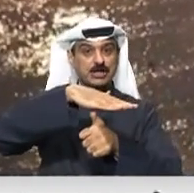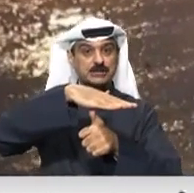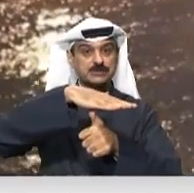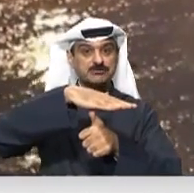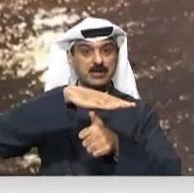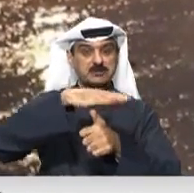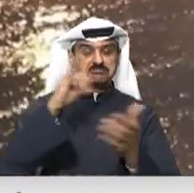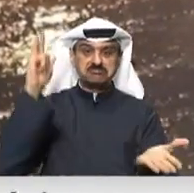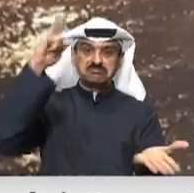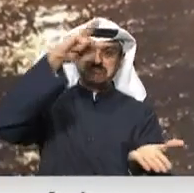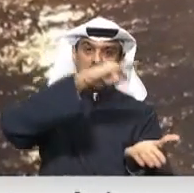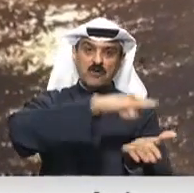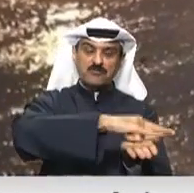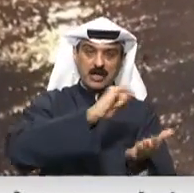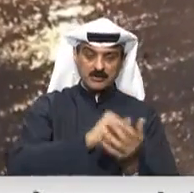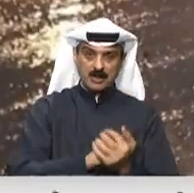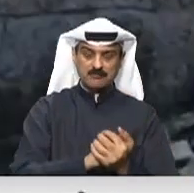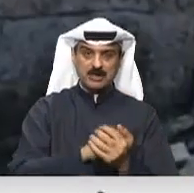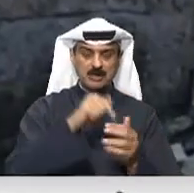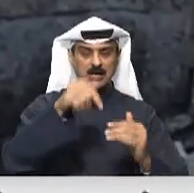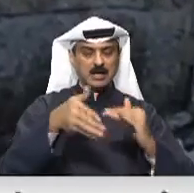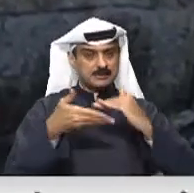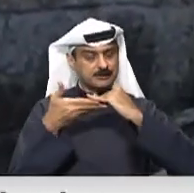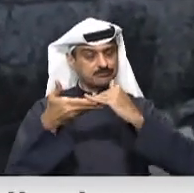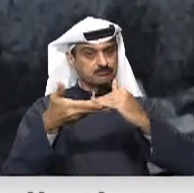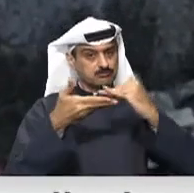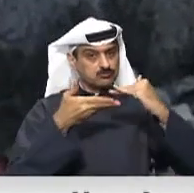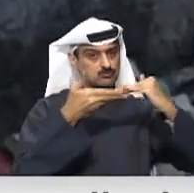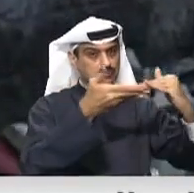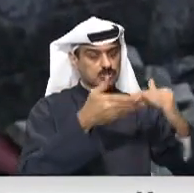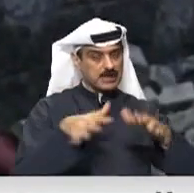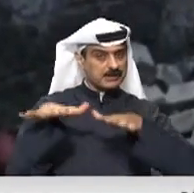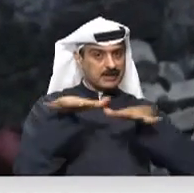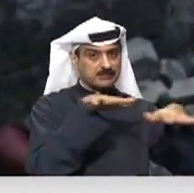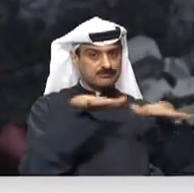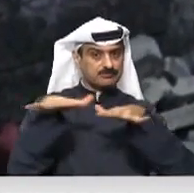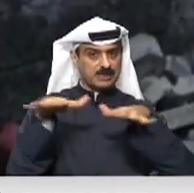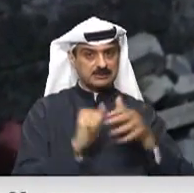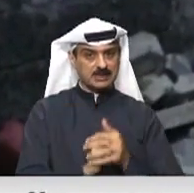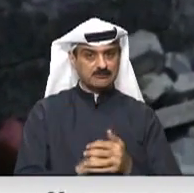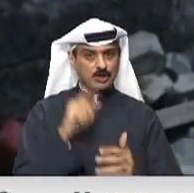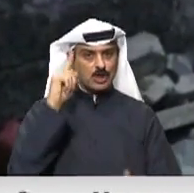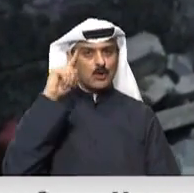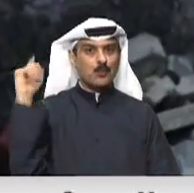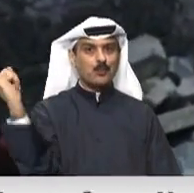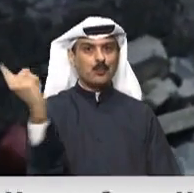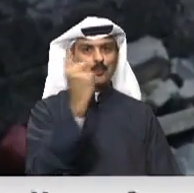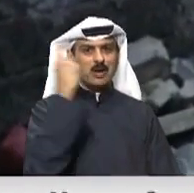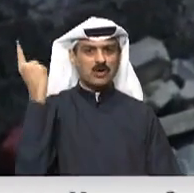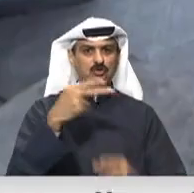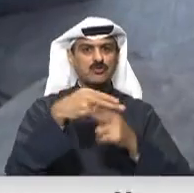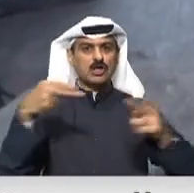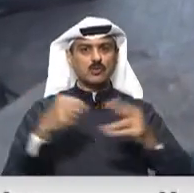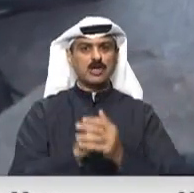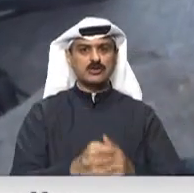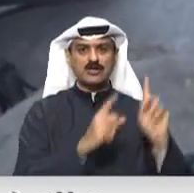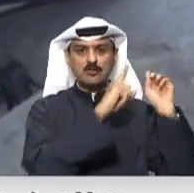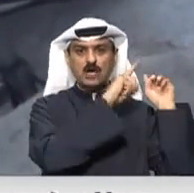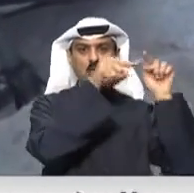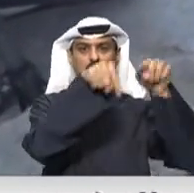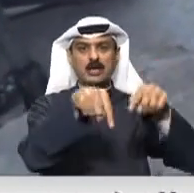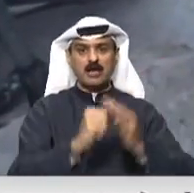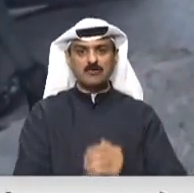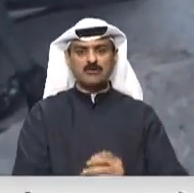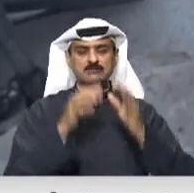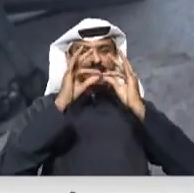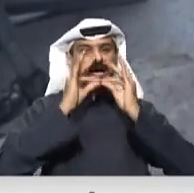طبعا لمساندة تركيا بمواجهة آثار الزلزال، وهو ليس بغريب عن دولة الكويت التي دائما